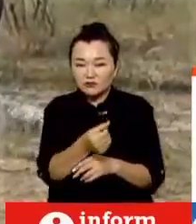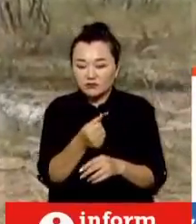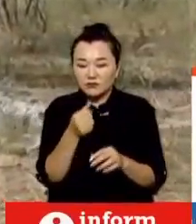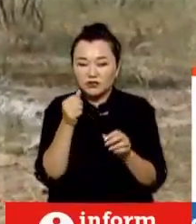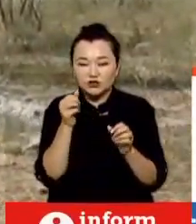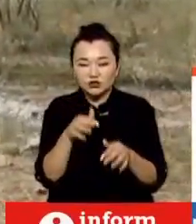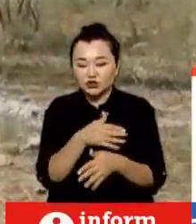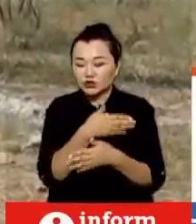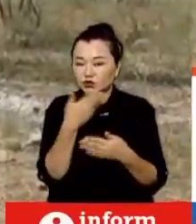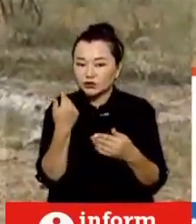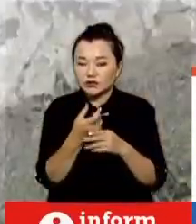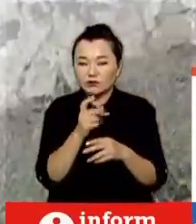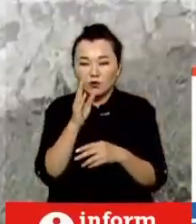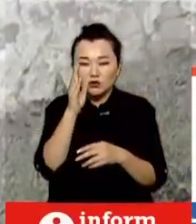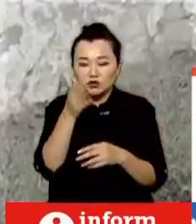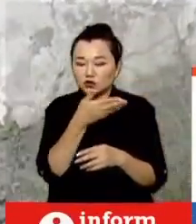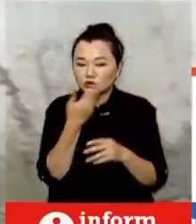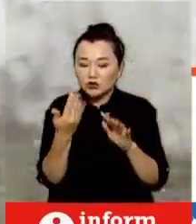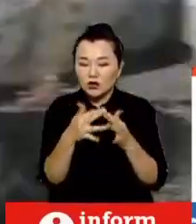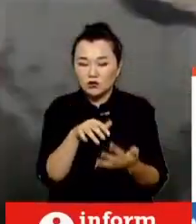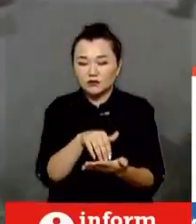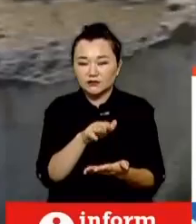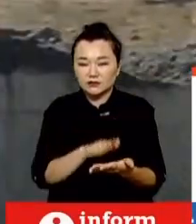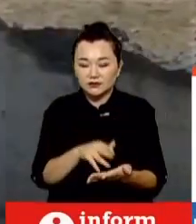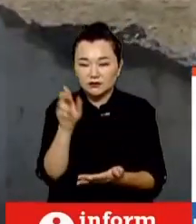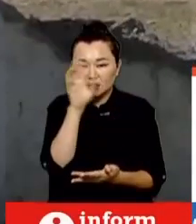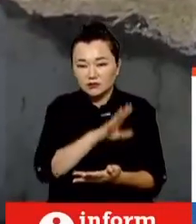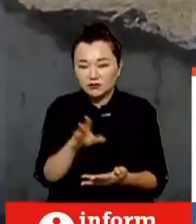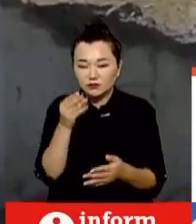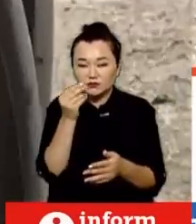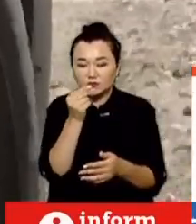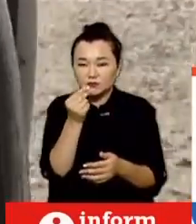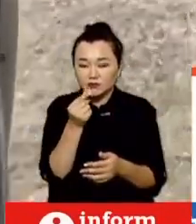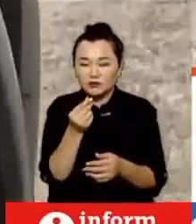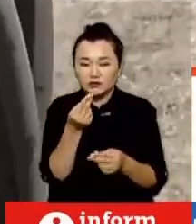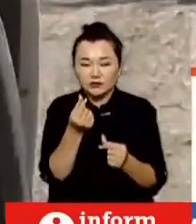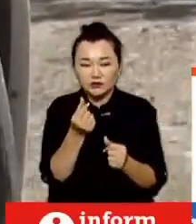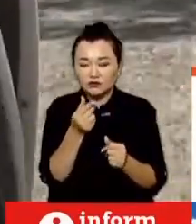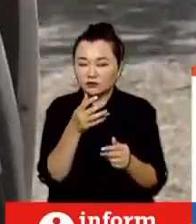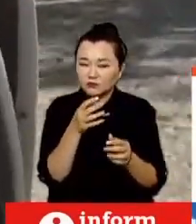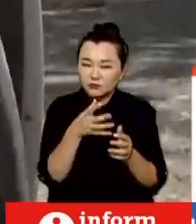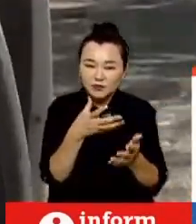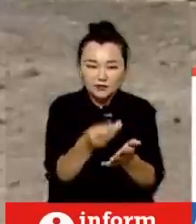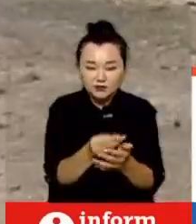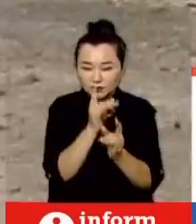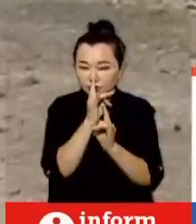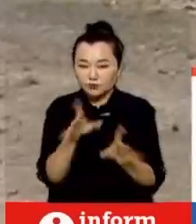дейді. Өйткені болашағы жоқ ауыл тізіміне енген елді мекенге бюджеттен бақыр тиында төленбейді дейді.